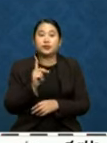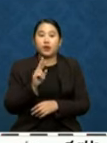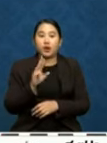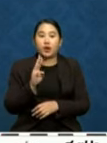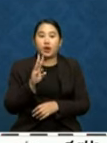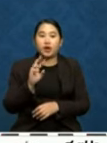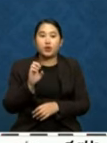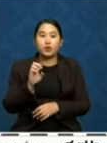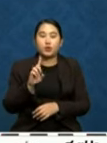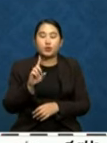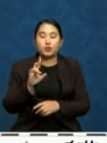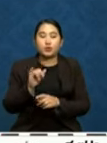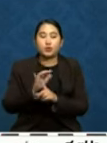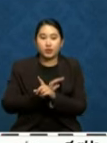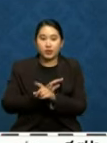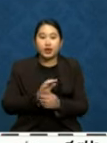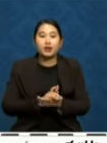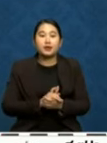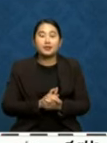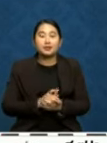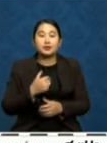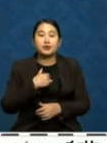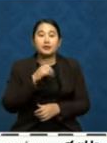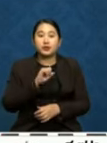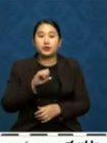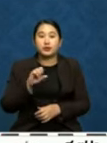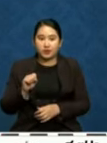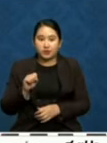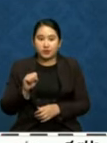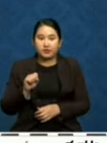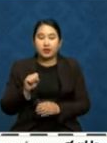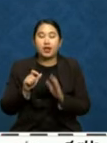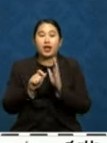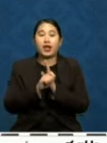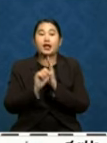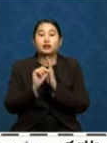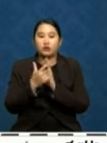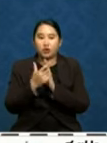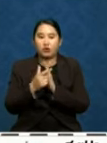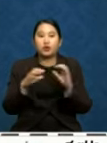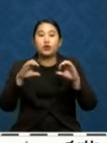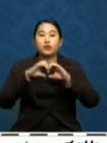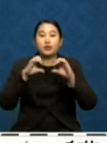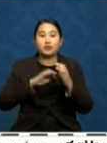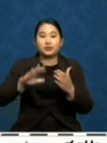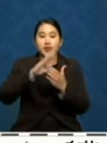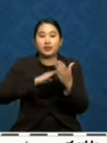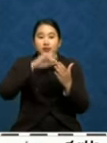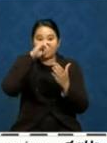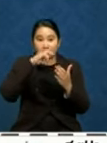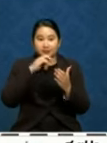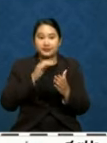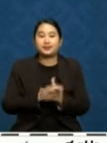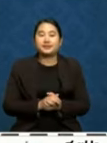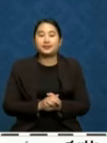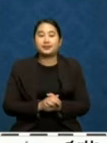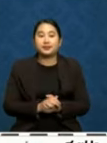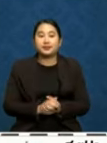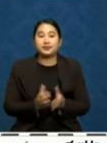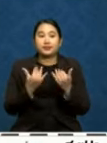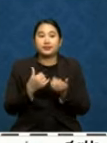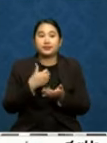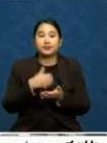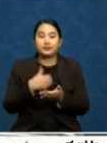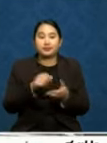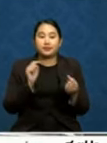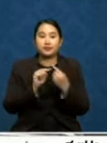กุลสมาชิกสภาผู้แทนราษฎรจากจังหวัดอ่างทองพรรคภูมิใจไทยครับในประเด็นเรื่องของกองทุ